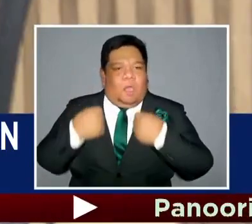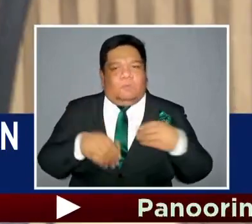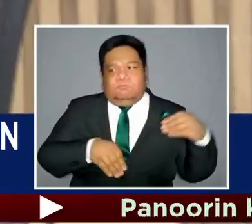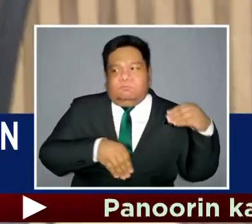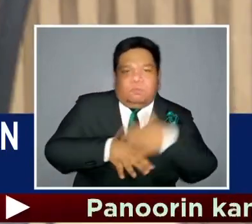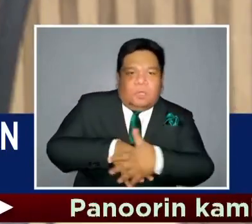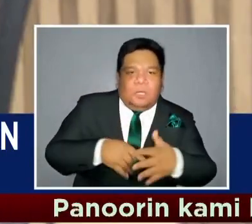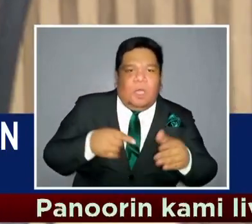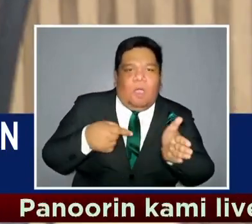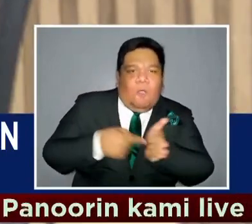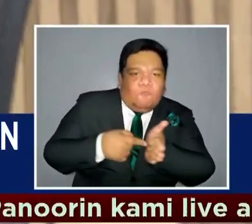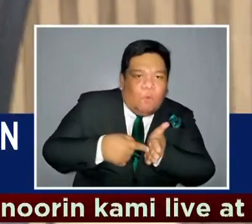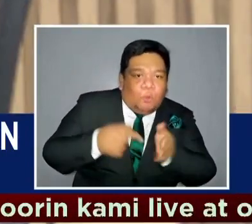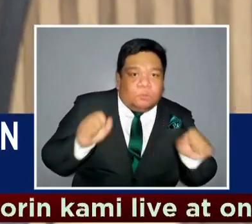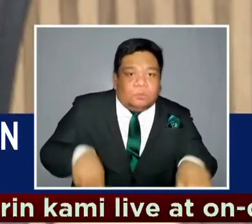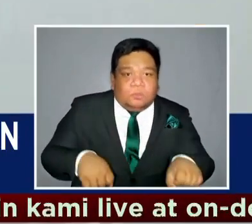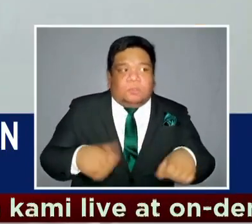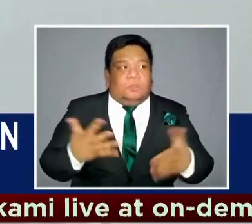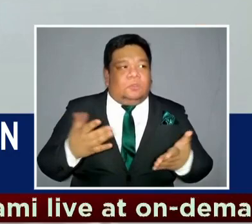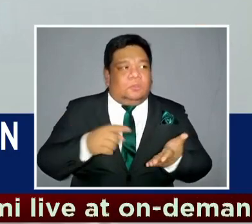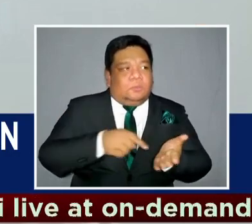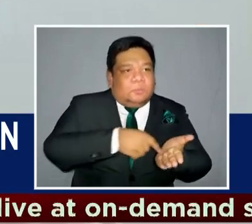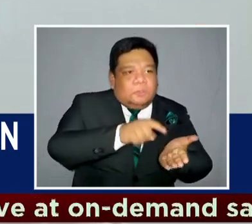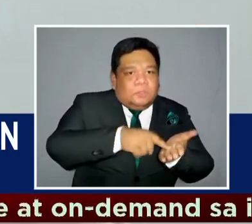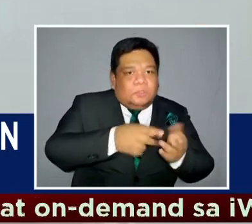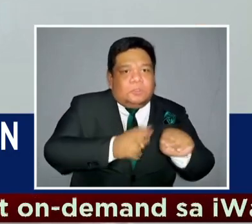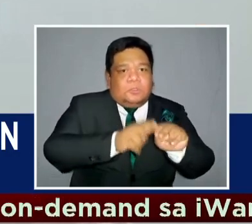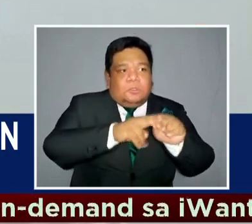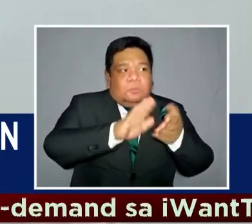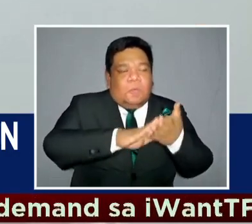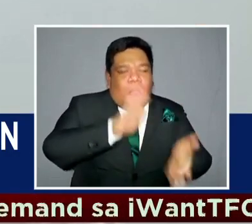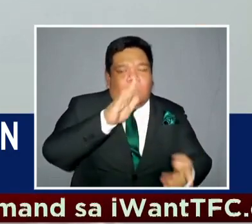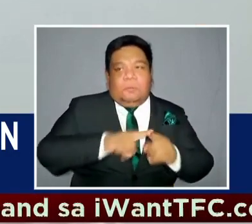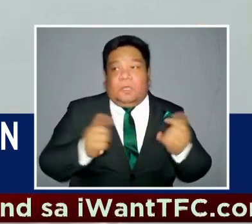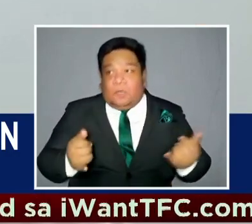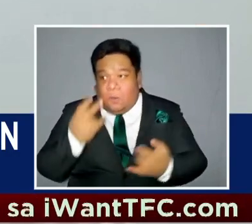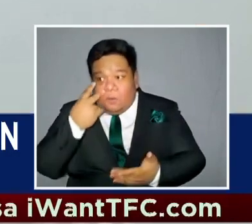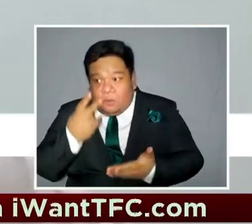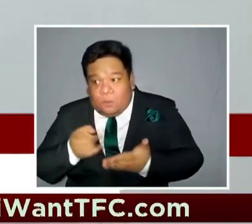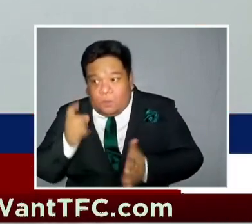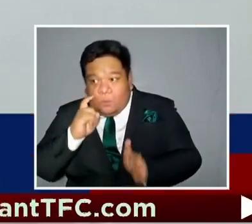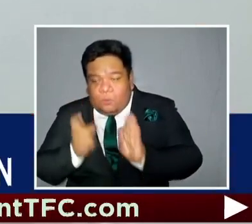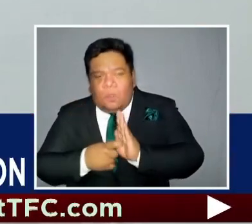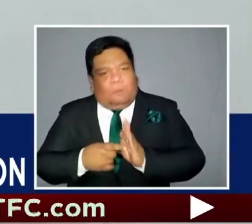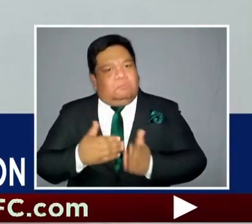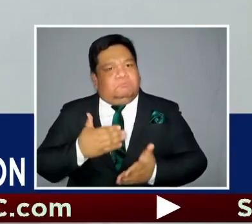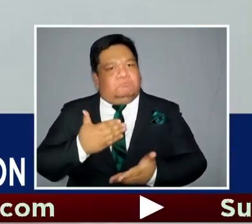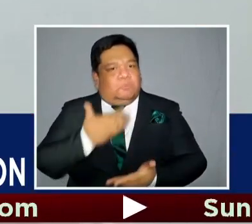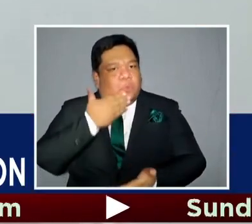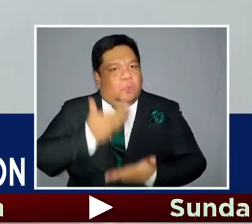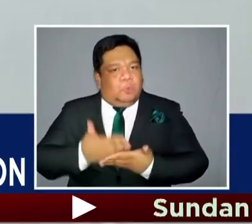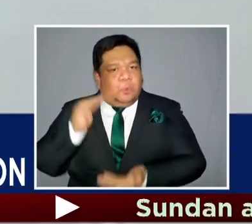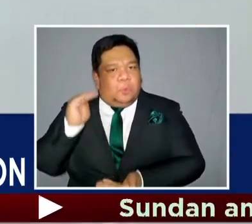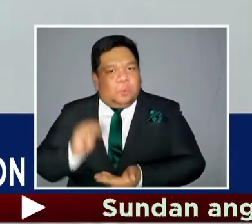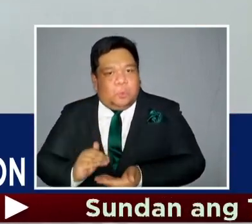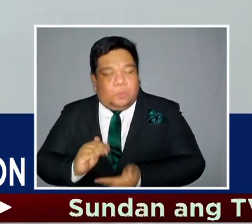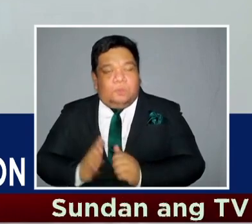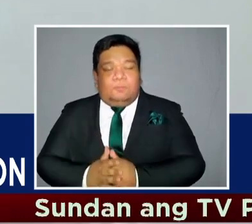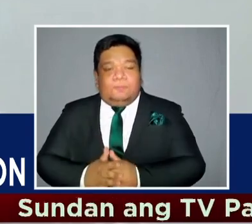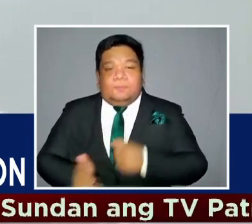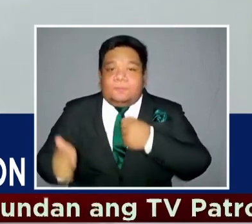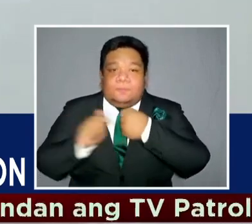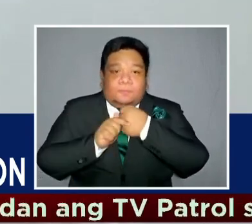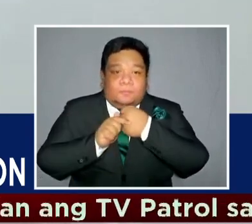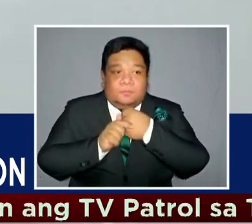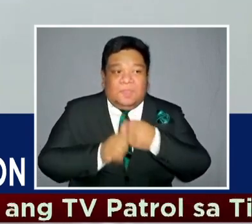was a good relief. Pero para sa Ibon Foundation, hindi dapat ikatuwa ng pamahalaan ang pagbaba